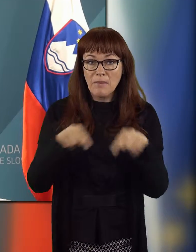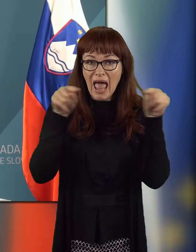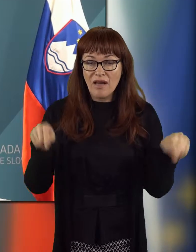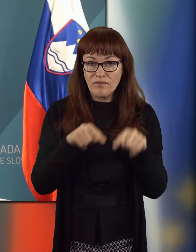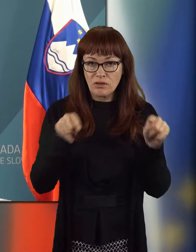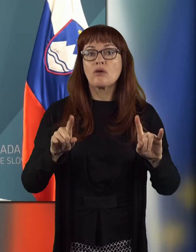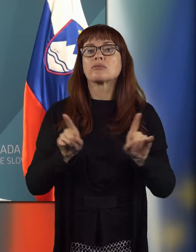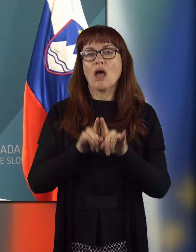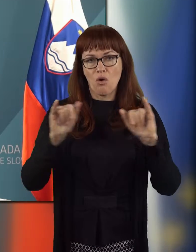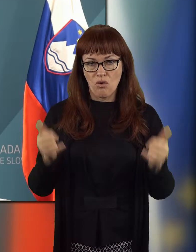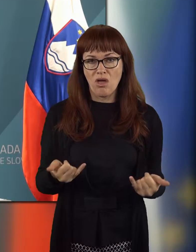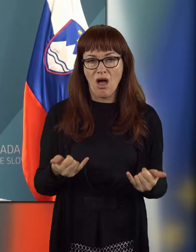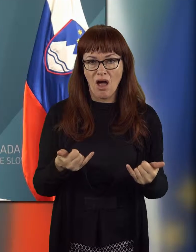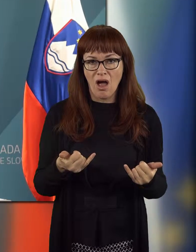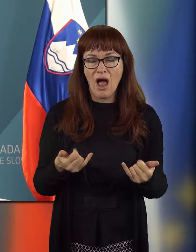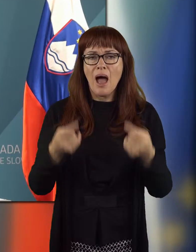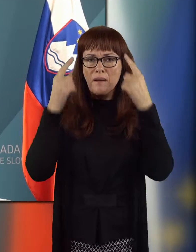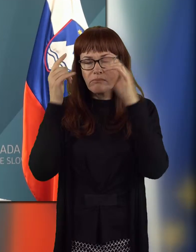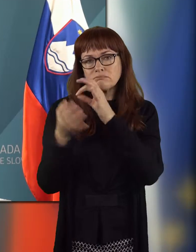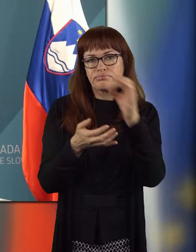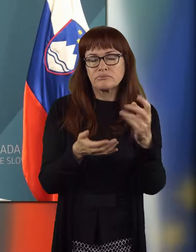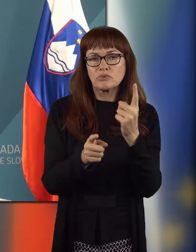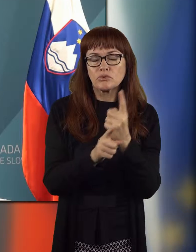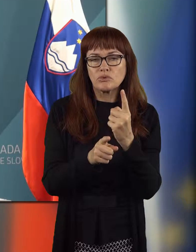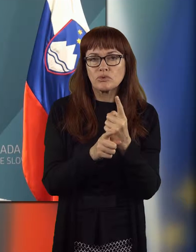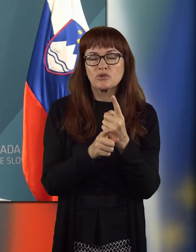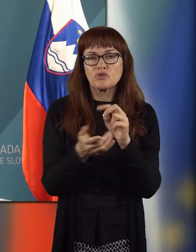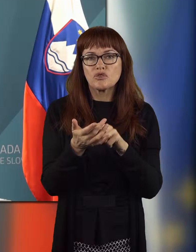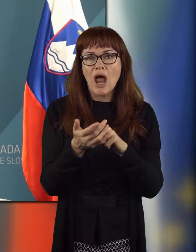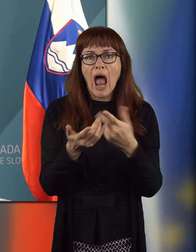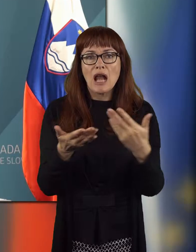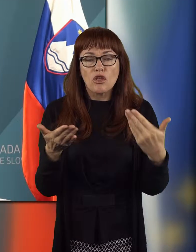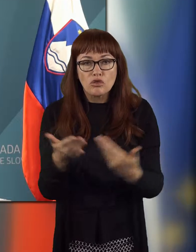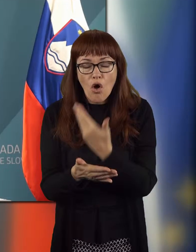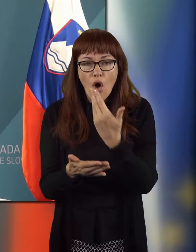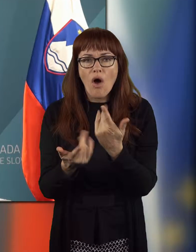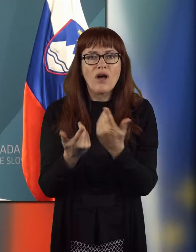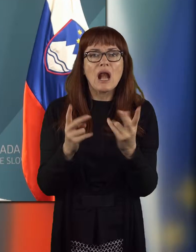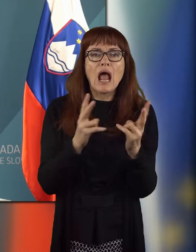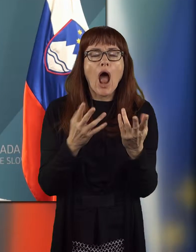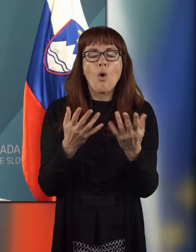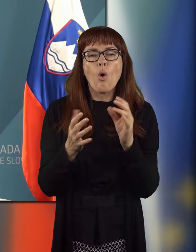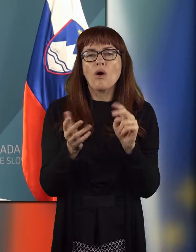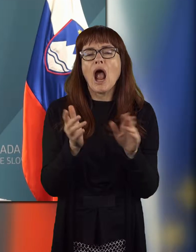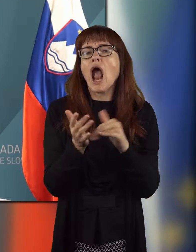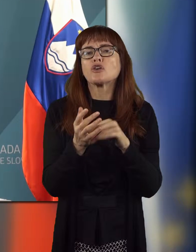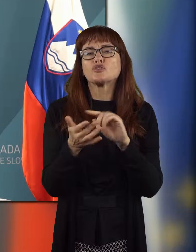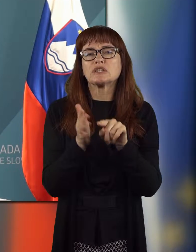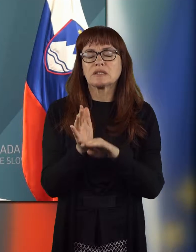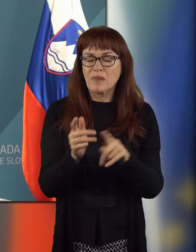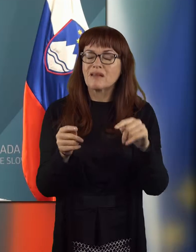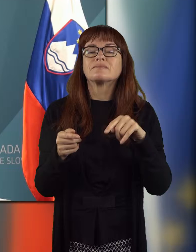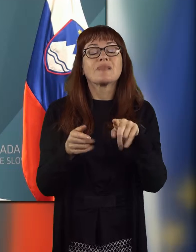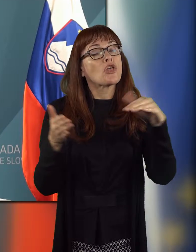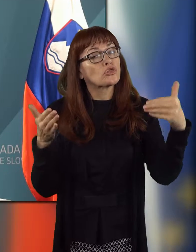zemljevidov? Tako je. Torej, to je nov zakon, mislim, ali je noveliran zakon ali kako? Tako, tukaj gre